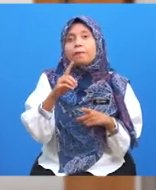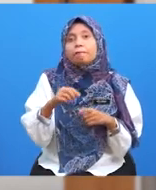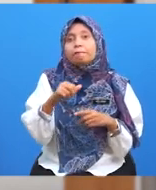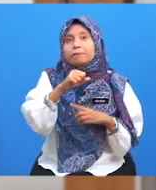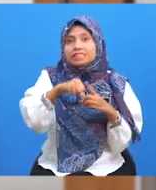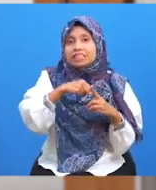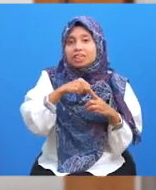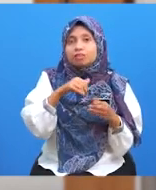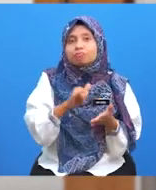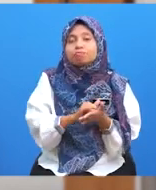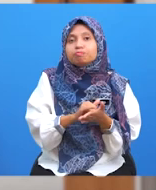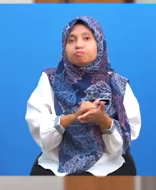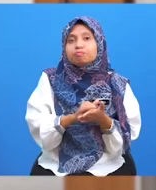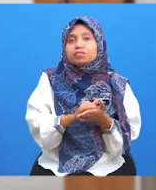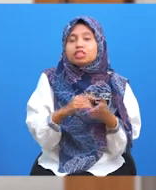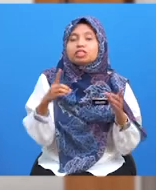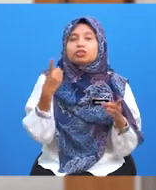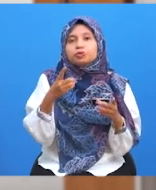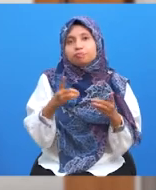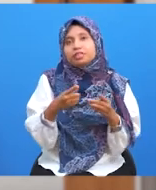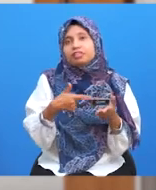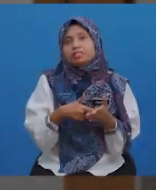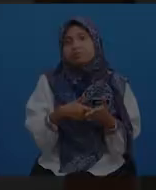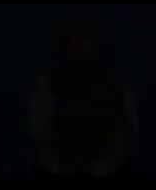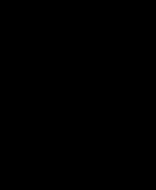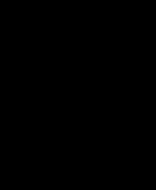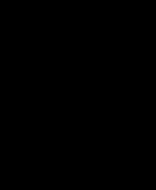jumpa lagi pada episode akan datang